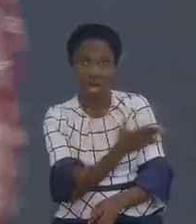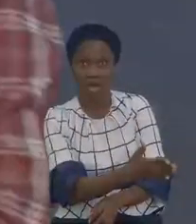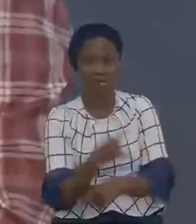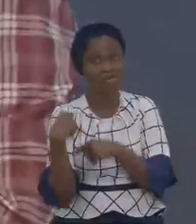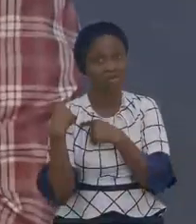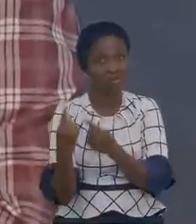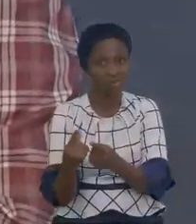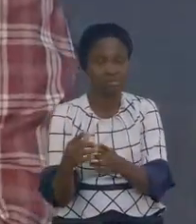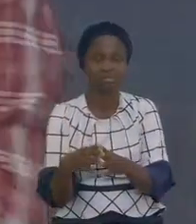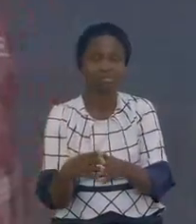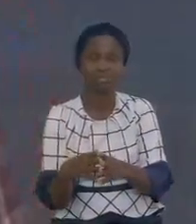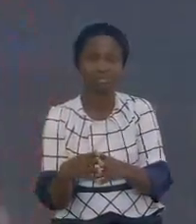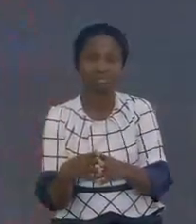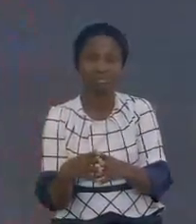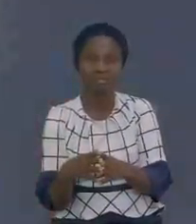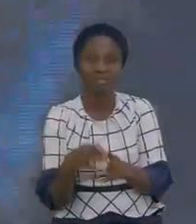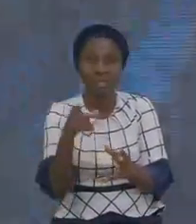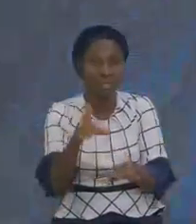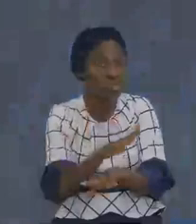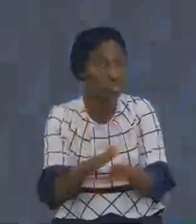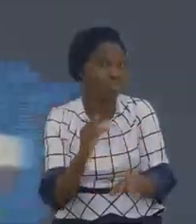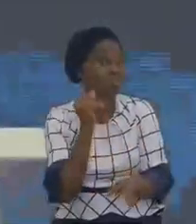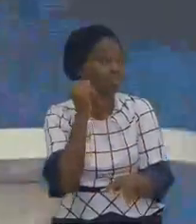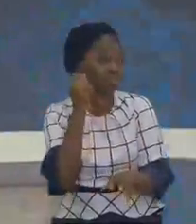tu ne comprends pas, monte.